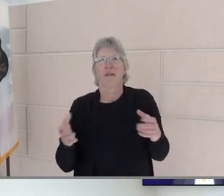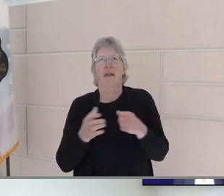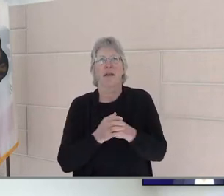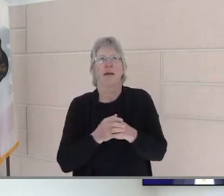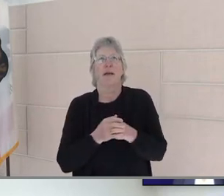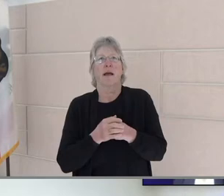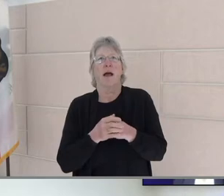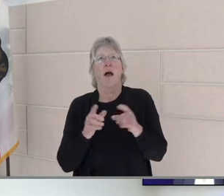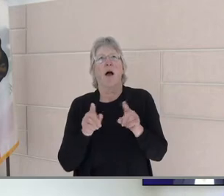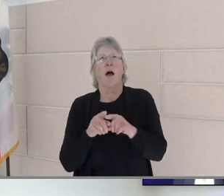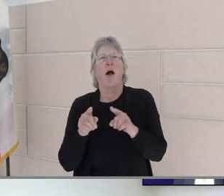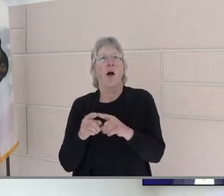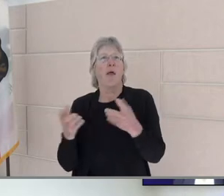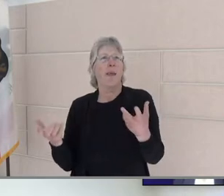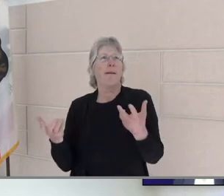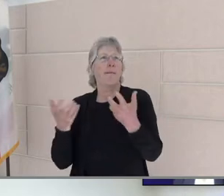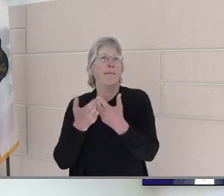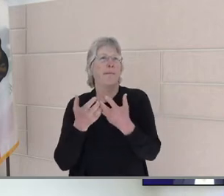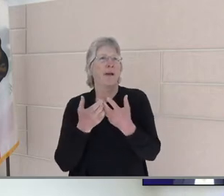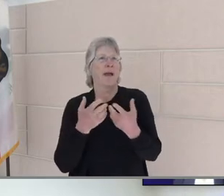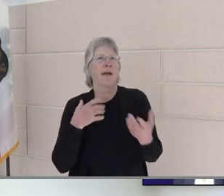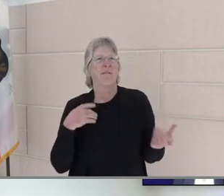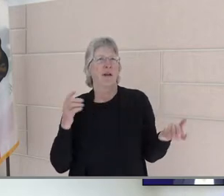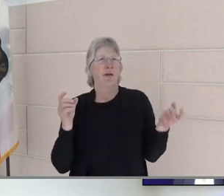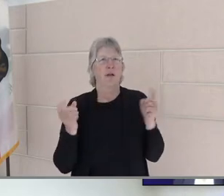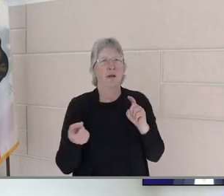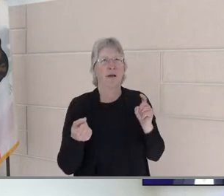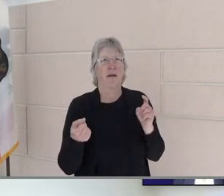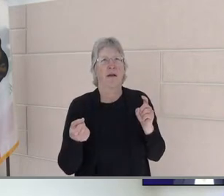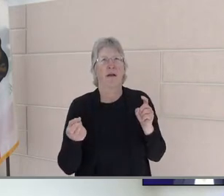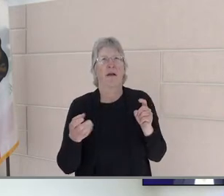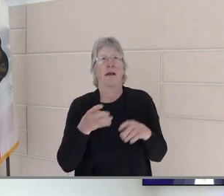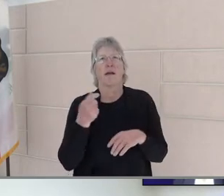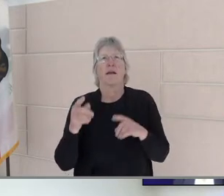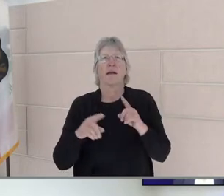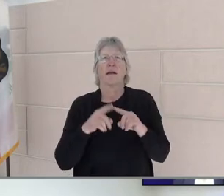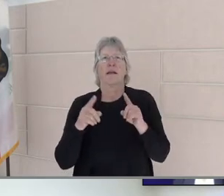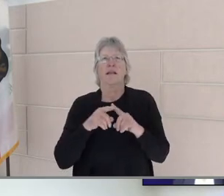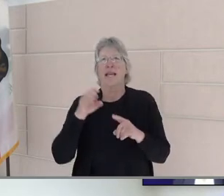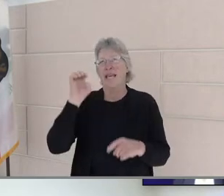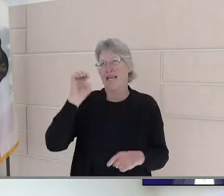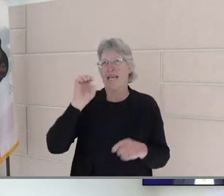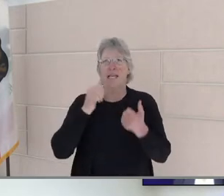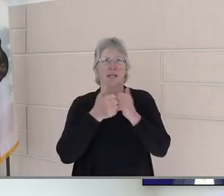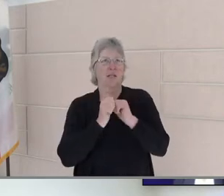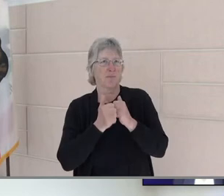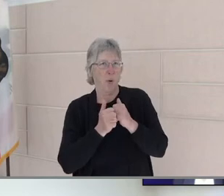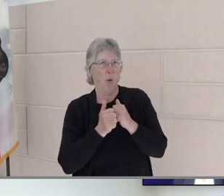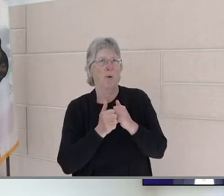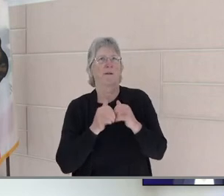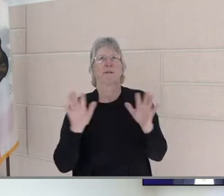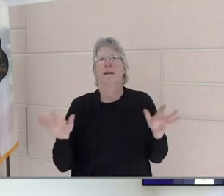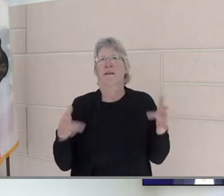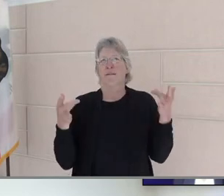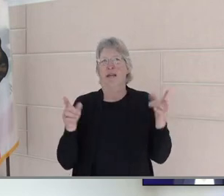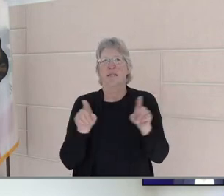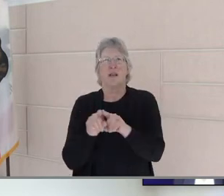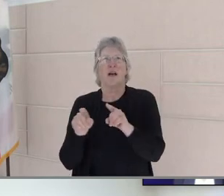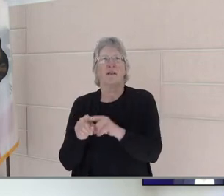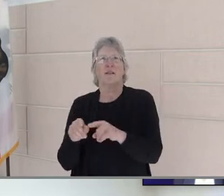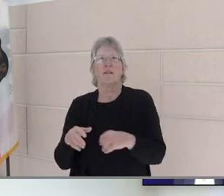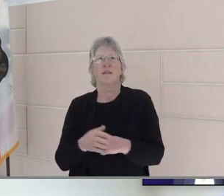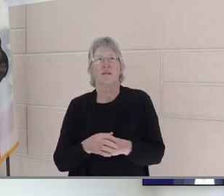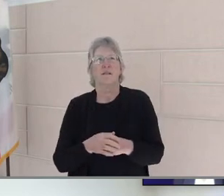ខែប្រចាំឆ្នាំហ្នឹងគឺថាយើងបង្កើតកម្មវិធីថ្មីថ្មីជាបន្ថែមទៀតដូចជាការប្រណាំង